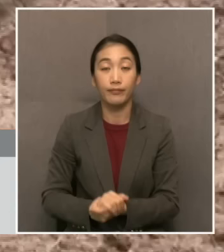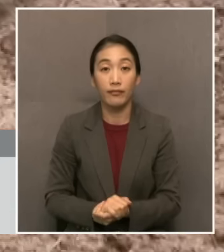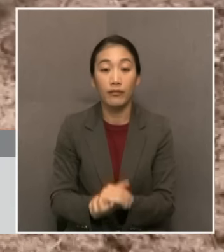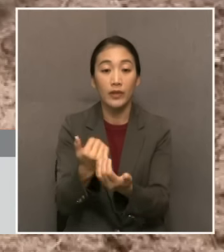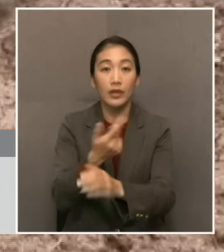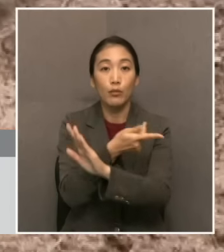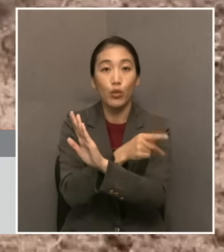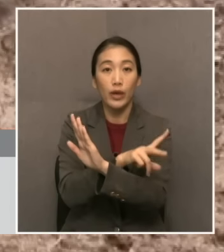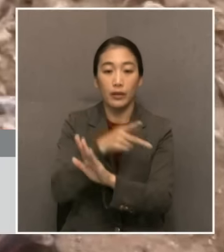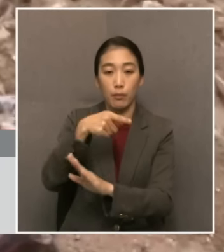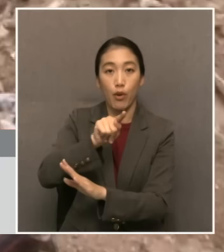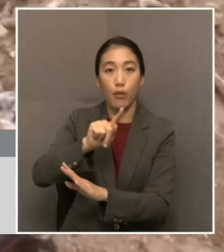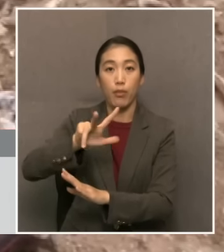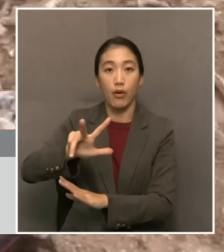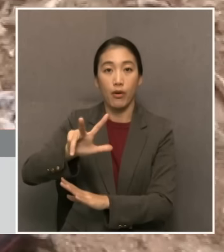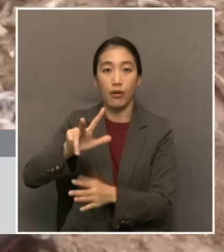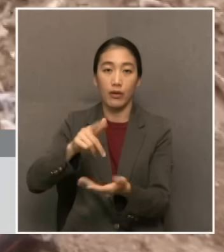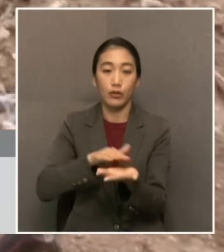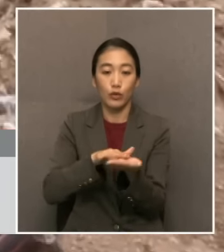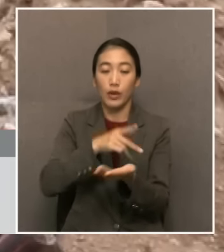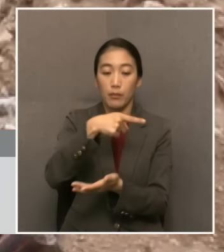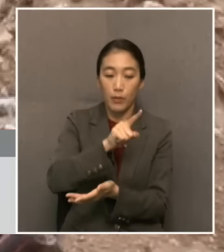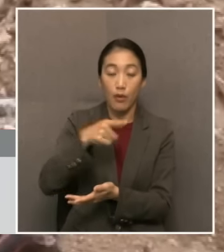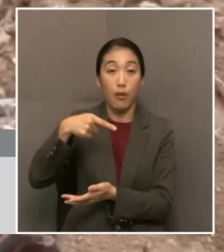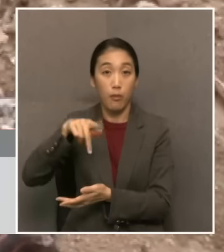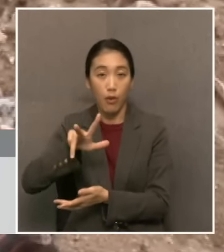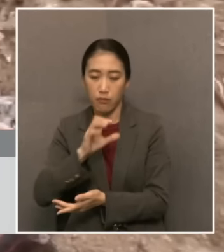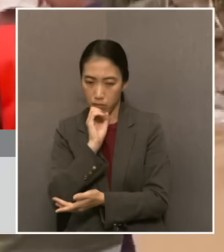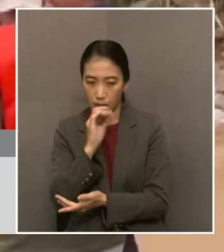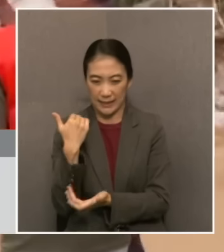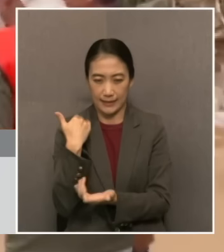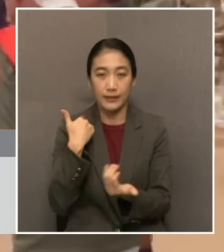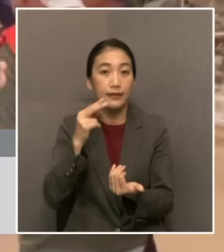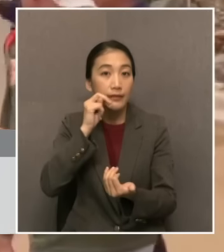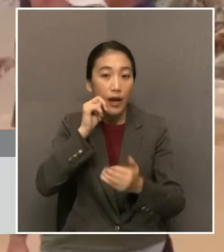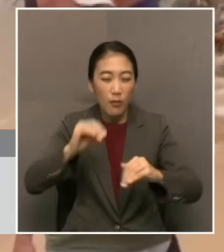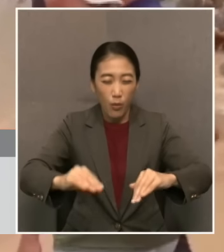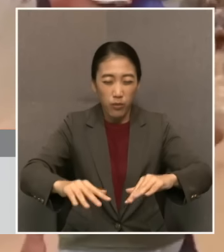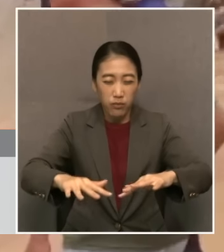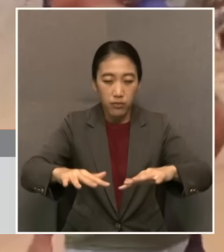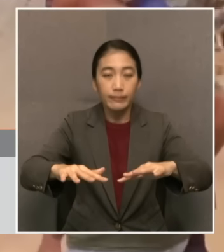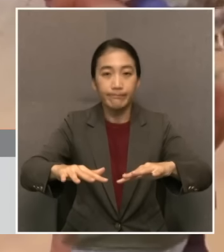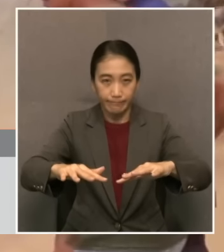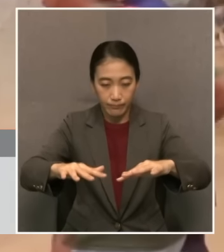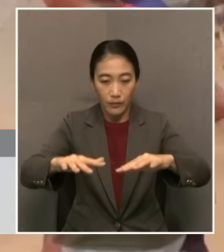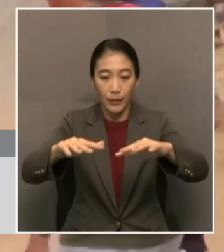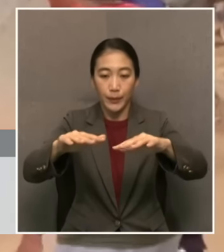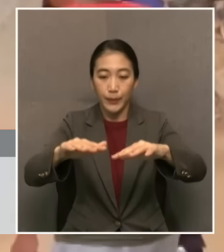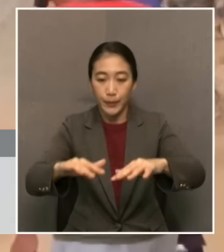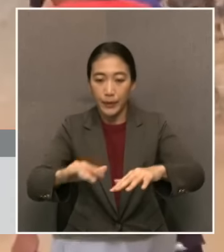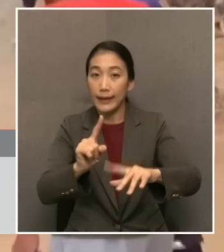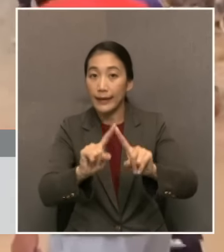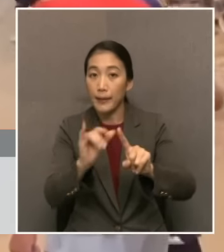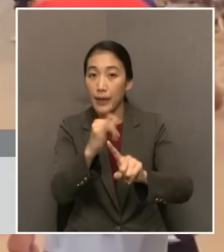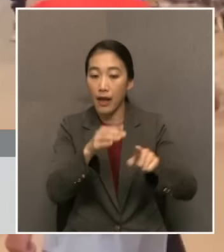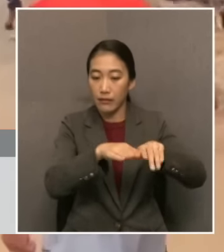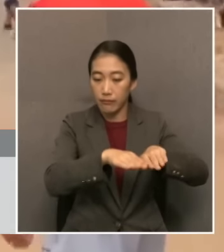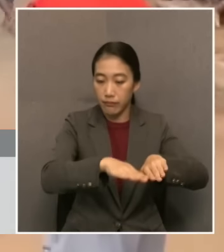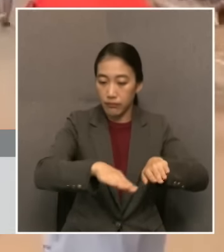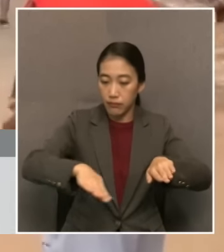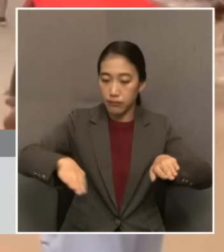สถานการณ์ในพื้นที่แล้วพบว่าปริมาณน้ำท่วมขังหลายพื้นที่ตอนนี้เริ่มลดลงเหลือเฉพาะพื้นที่ลุ่มต่ำถ้าเกิด